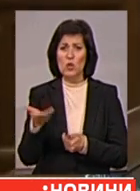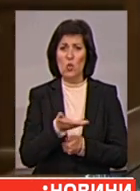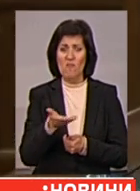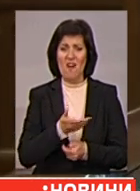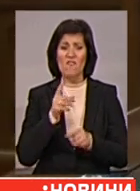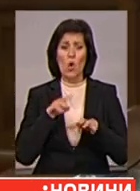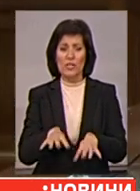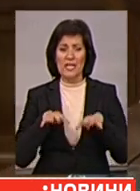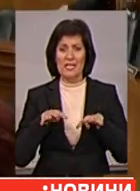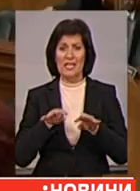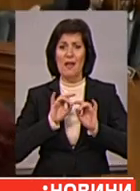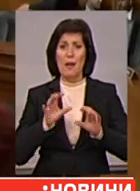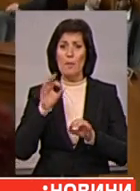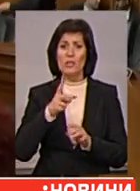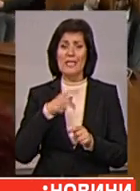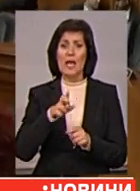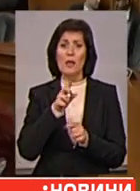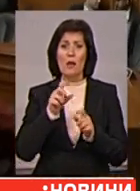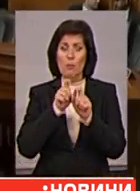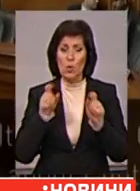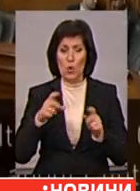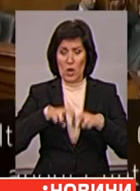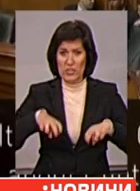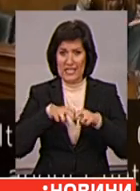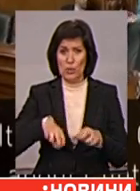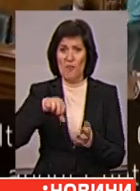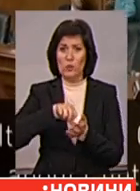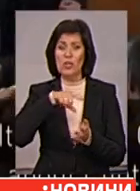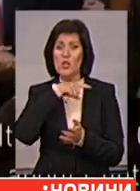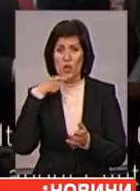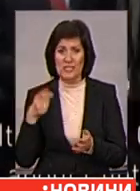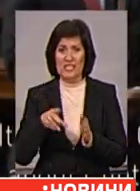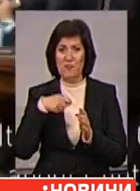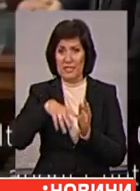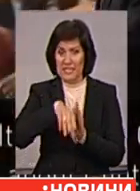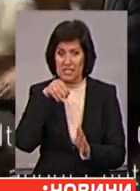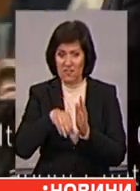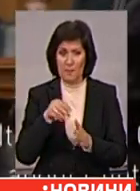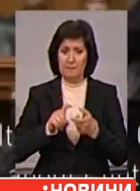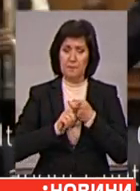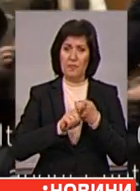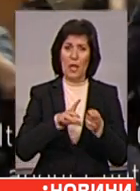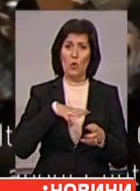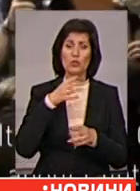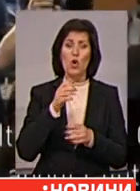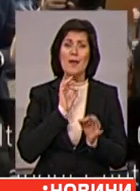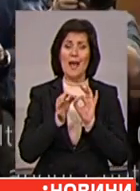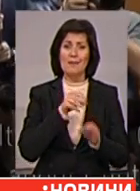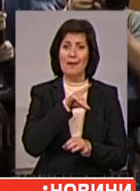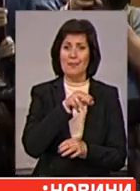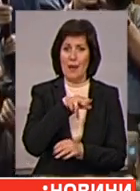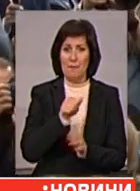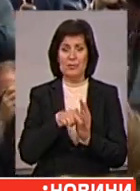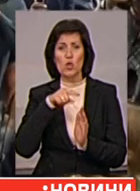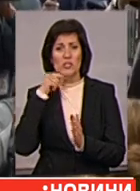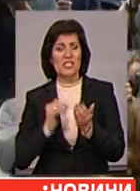розслідує втручання Росії в президентські вибори 2016 року. ФБР вивчало і зв'язки колишнього радника Трампа Майкла Фліна з